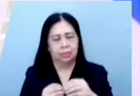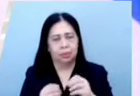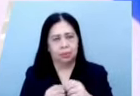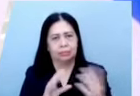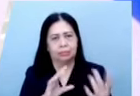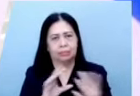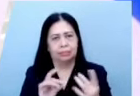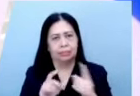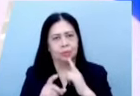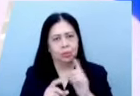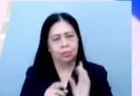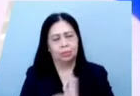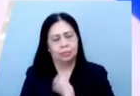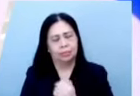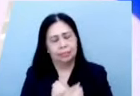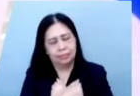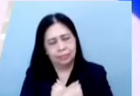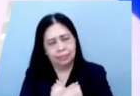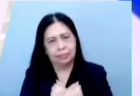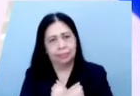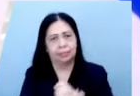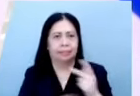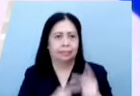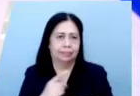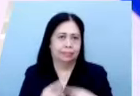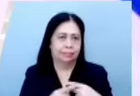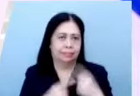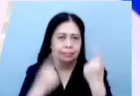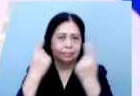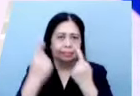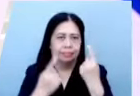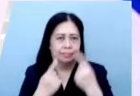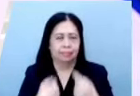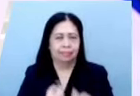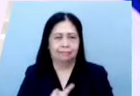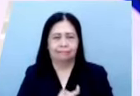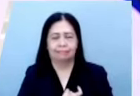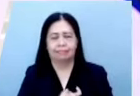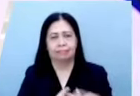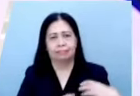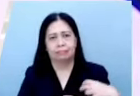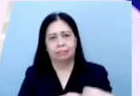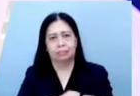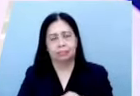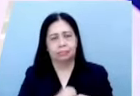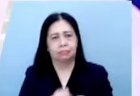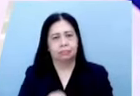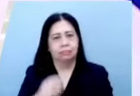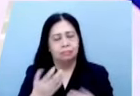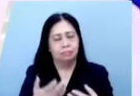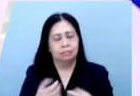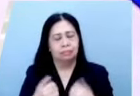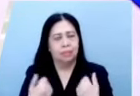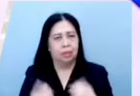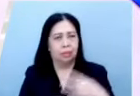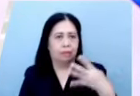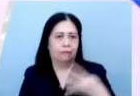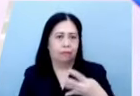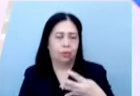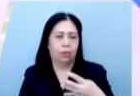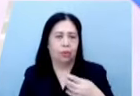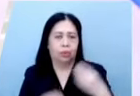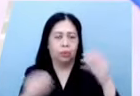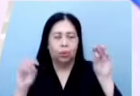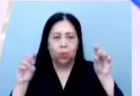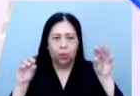kanyang pagmamahal at pagmamalasakit. Kaya may kurot sa puso ang buhos ng pagpupugay sa ika-apat na araw ng burol ng